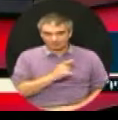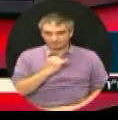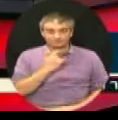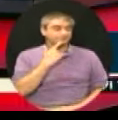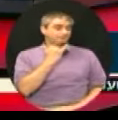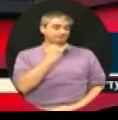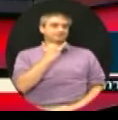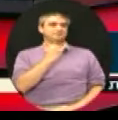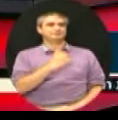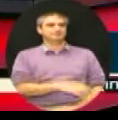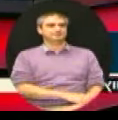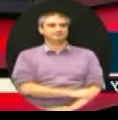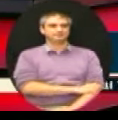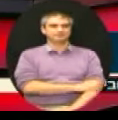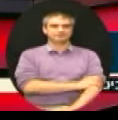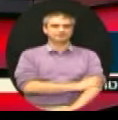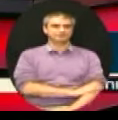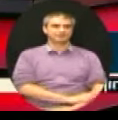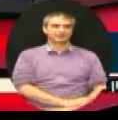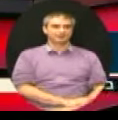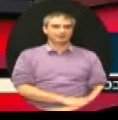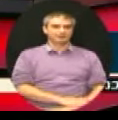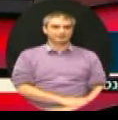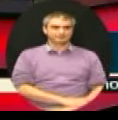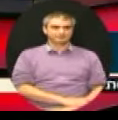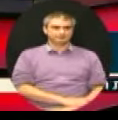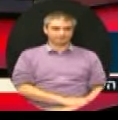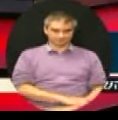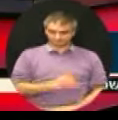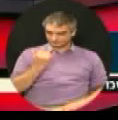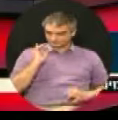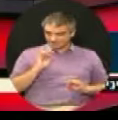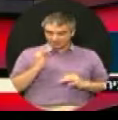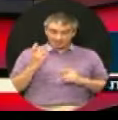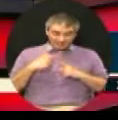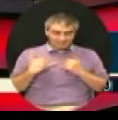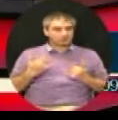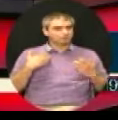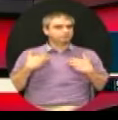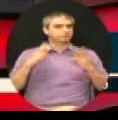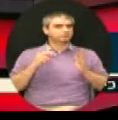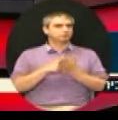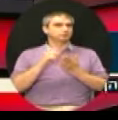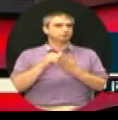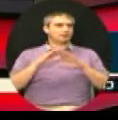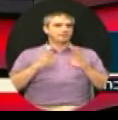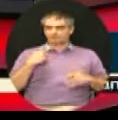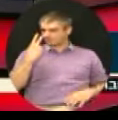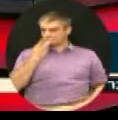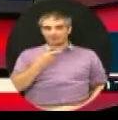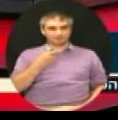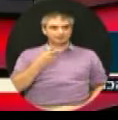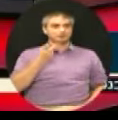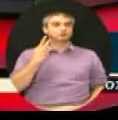נכון? נכון. ובכל זאת, זה עד היום, ההצגה הזאת משחקת בהבימה, ראיתי באיזשהו